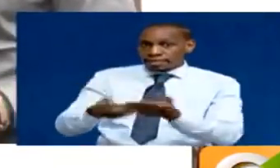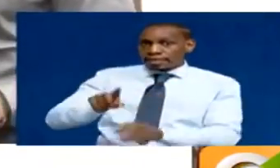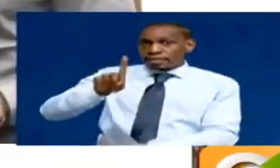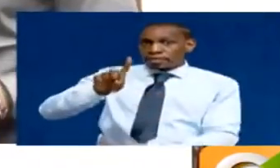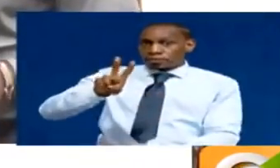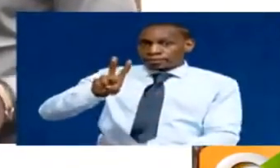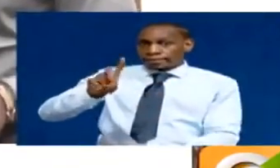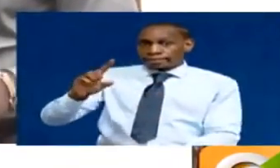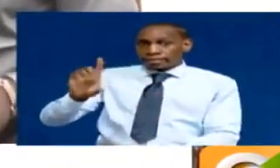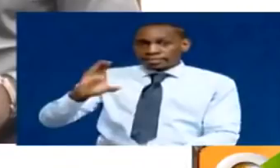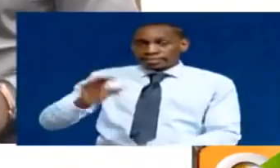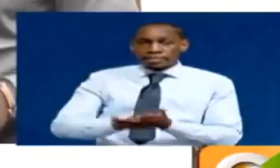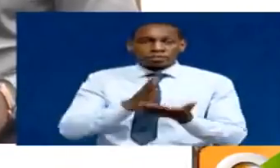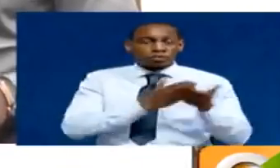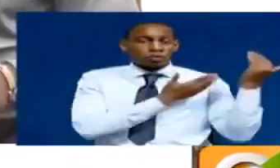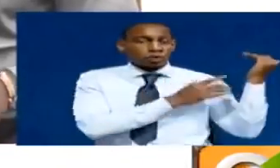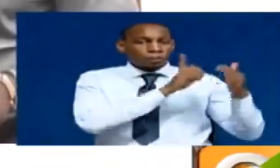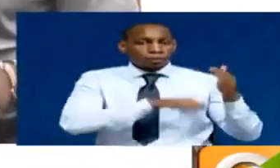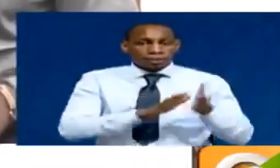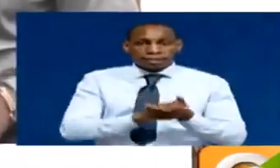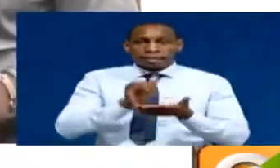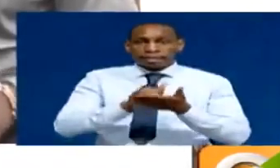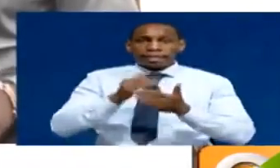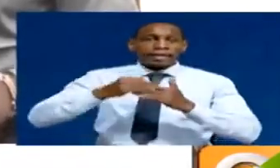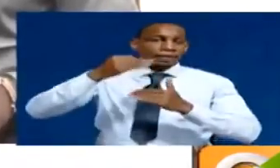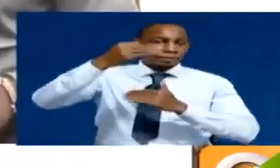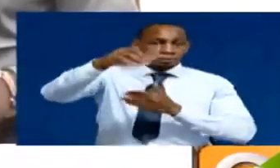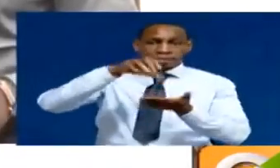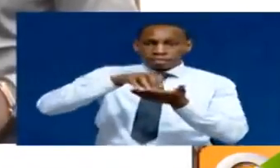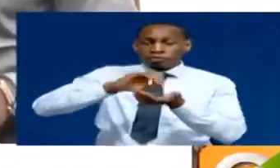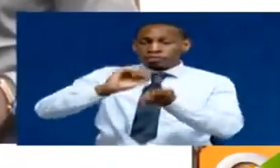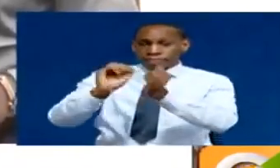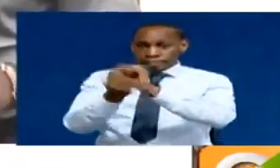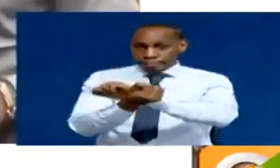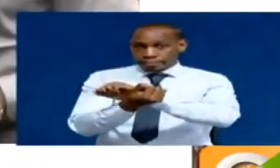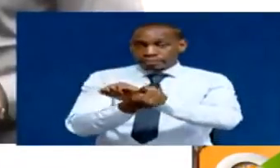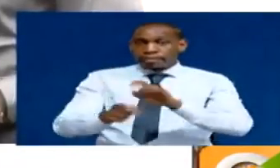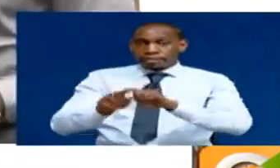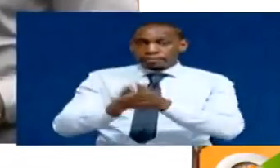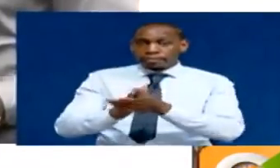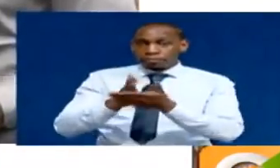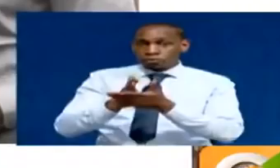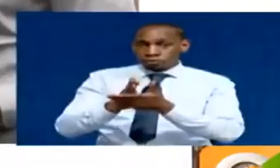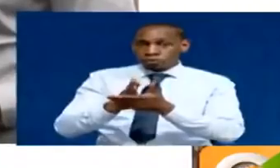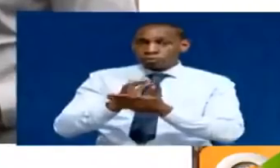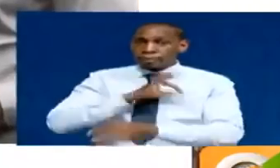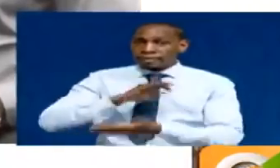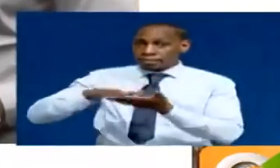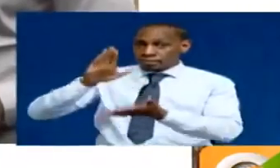ya 21. Japo wana matumaini kwamba ipo siku hali hii itakuja kubadilika na kuwafaa hata